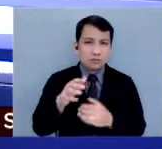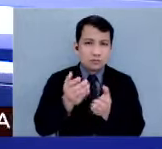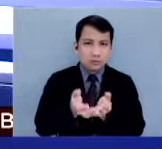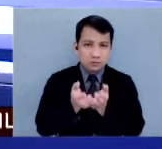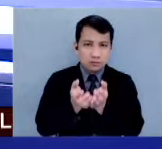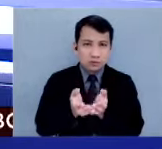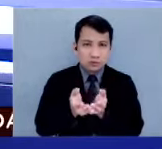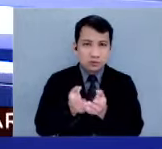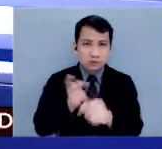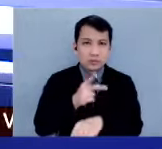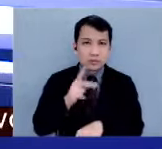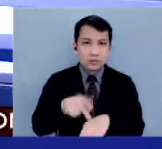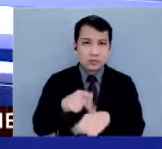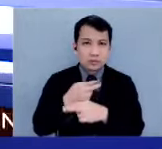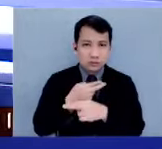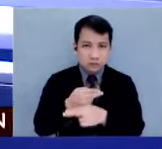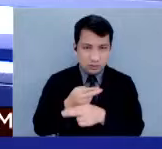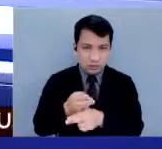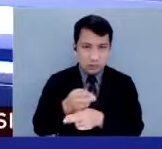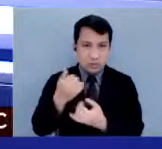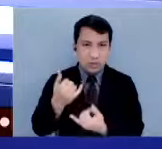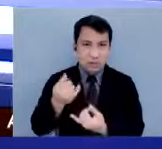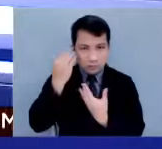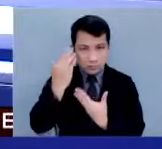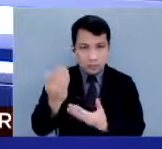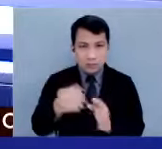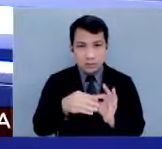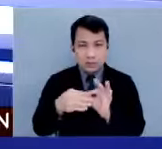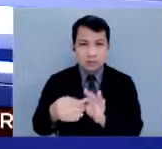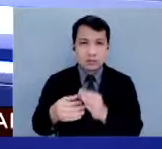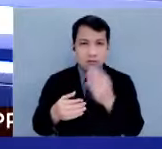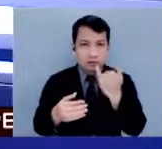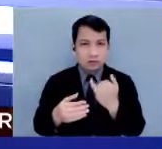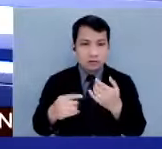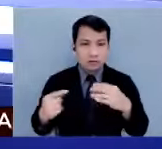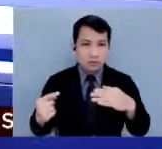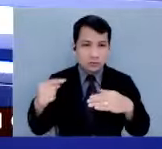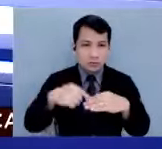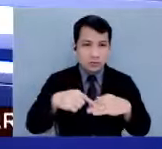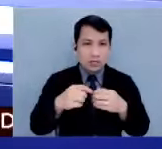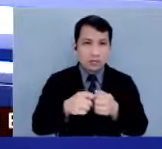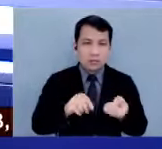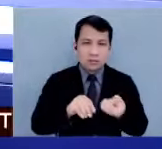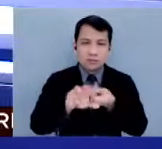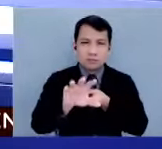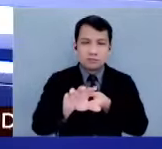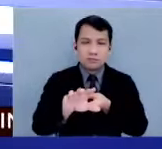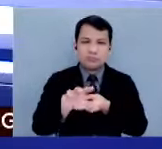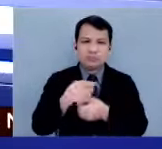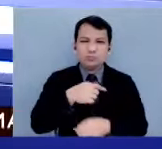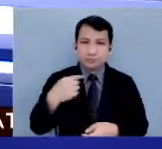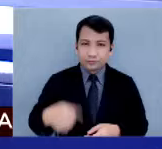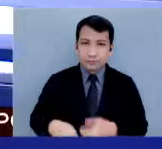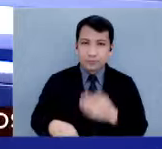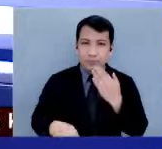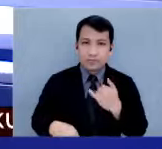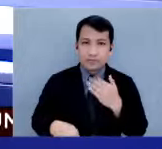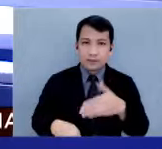under repair or inaayos pa matapos banggain o bombahin ng tubig ng China. Paano na ang mangyayari sa mga susunod na